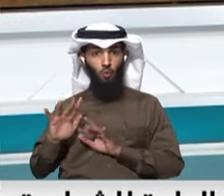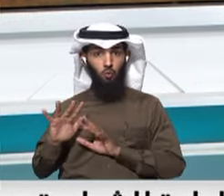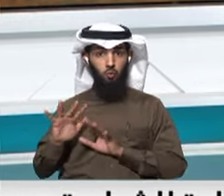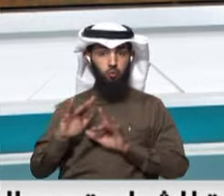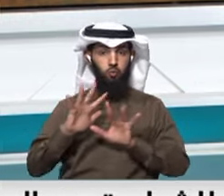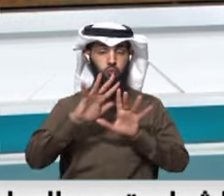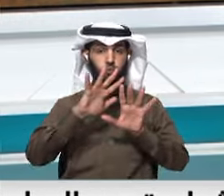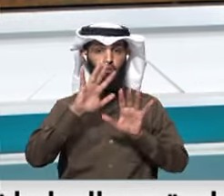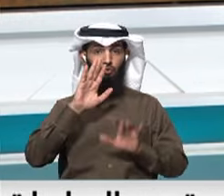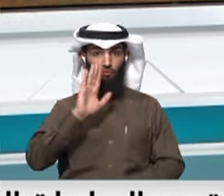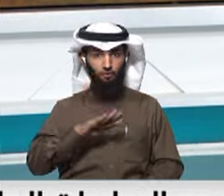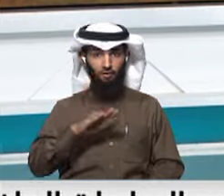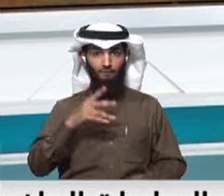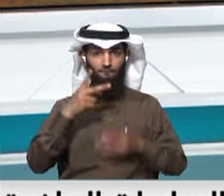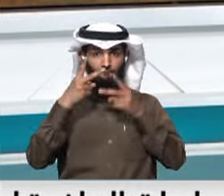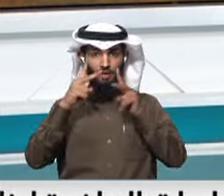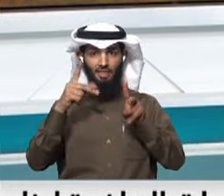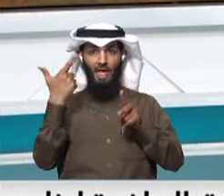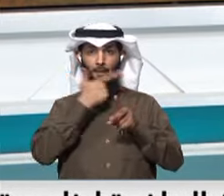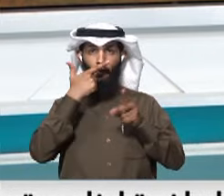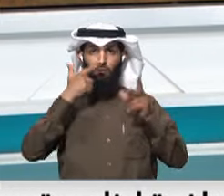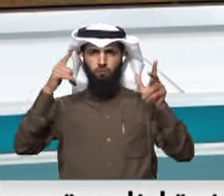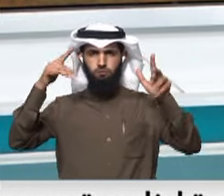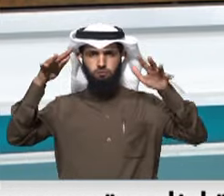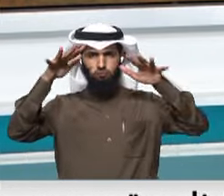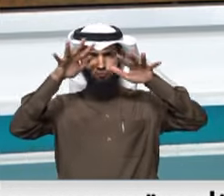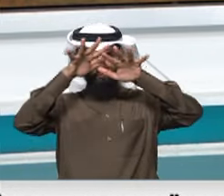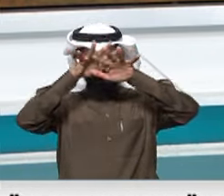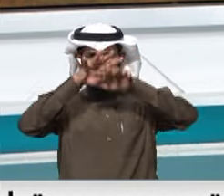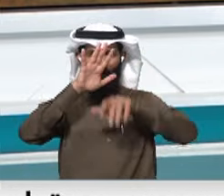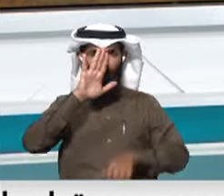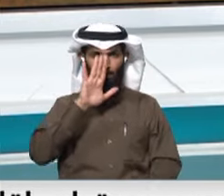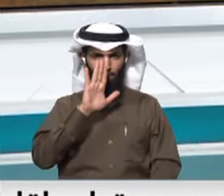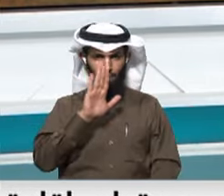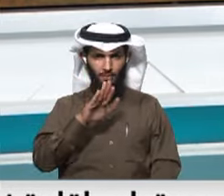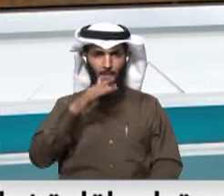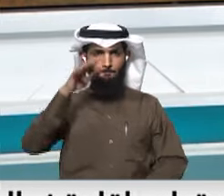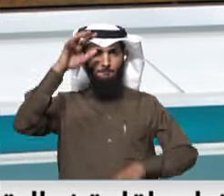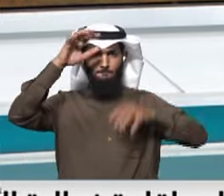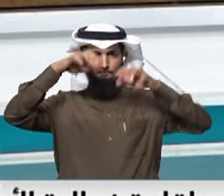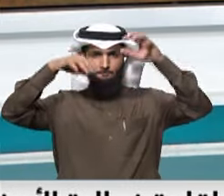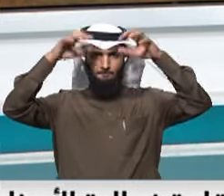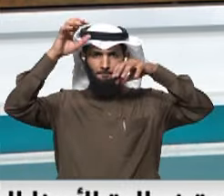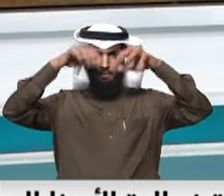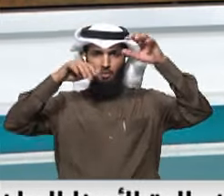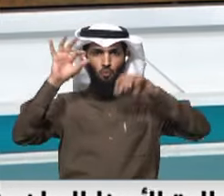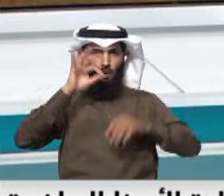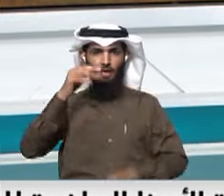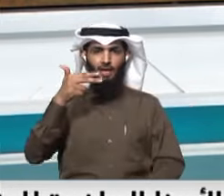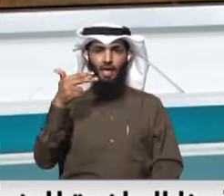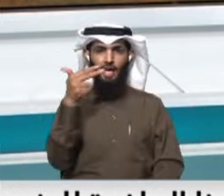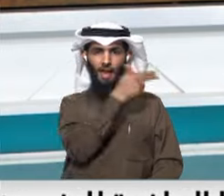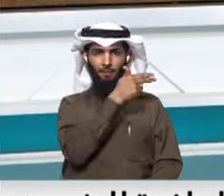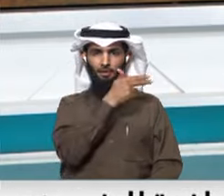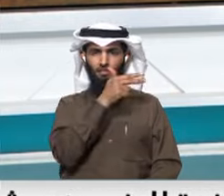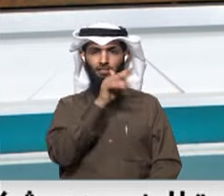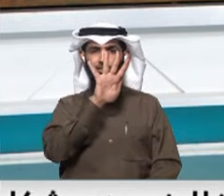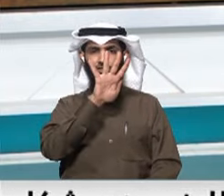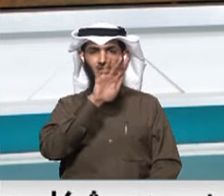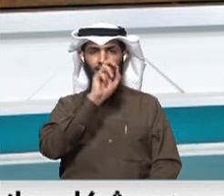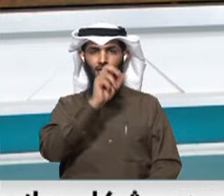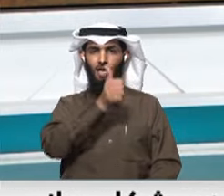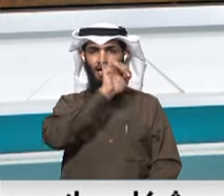الغد وتبدأ كميات السحب تتكاثر. أيضا فرص الأمطار إن شاء الله راح تبدأ ويانا بالمناطق الغربية في منطقتي الشقاية والسالمي،